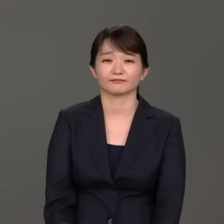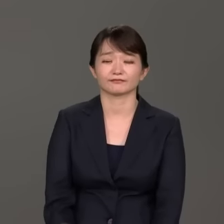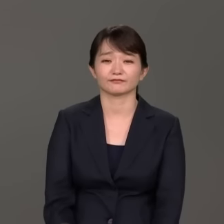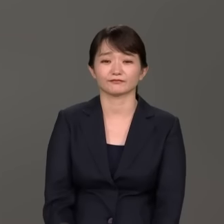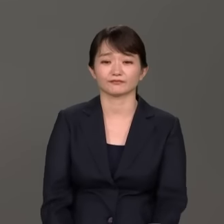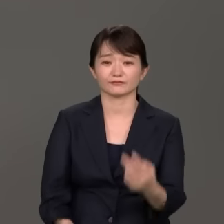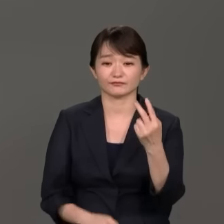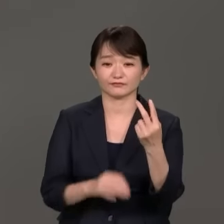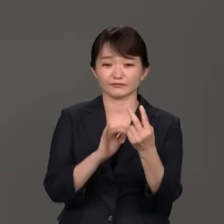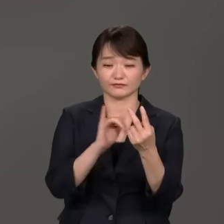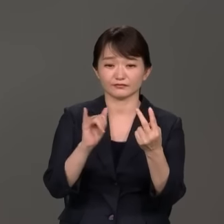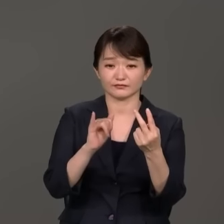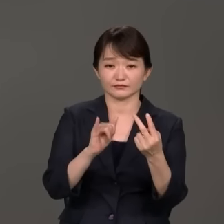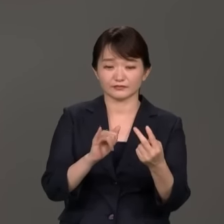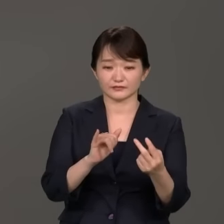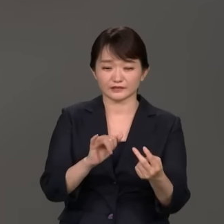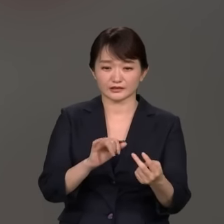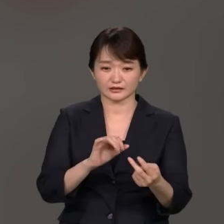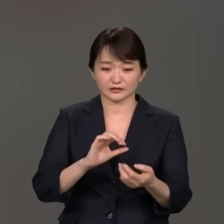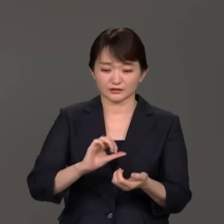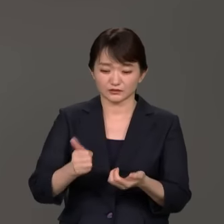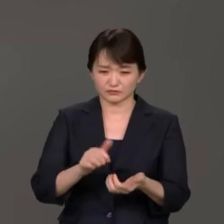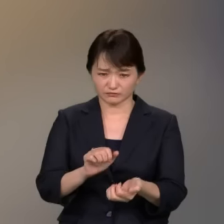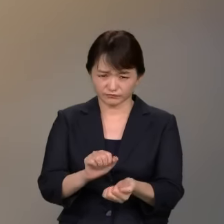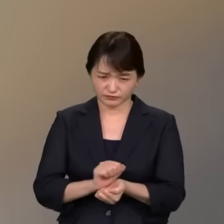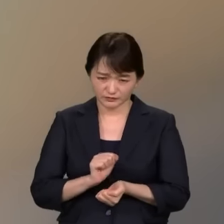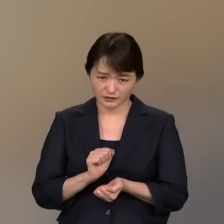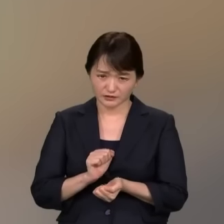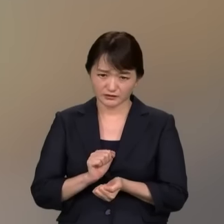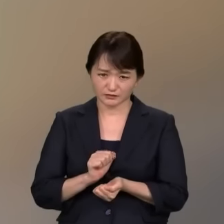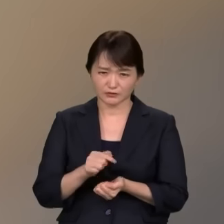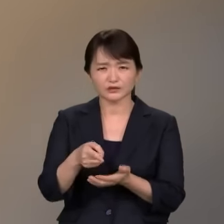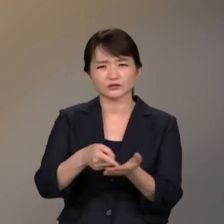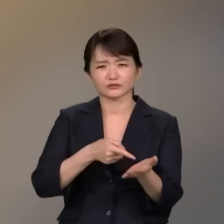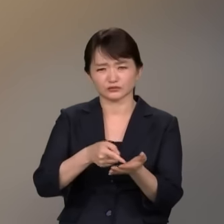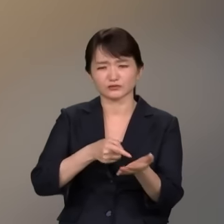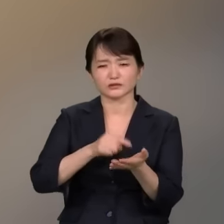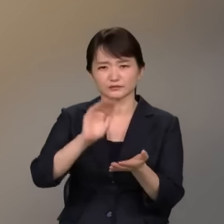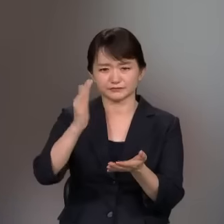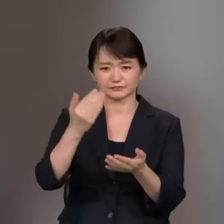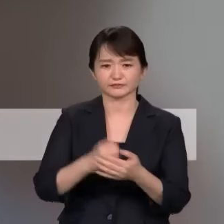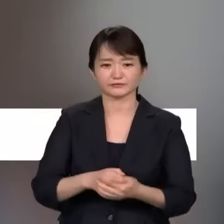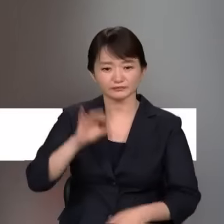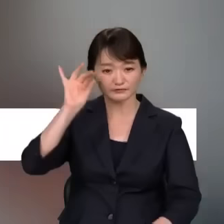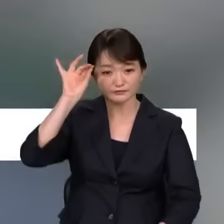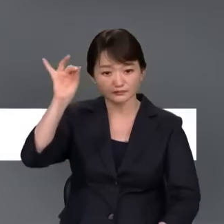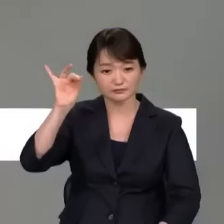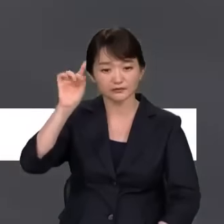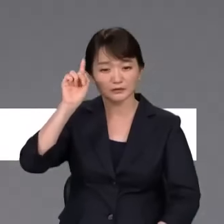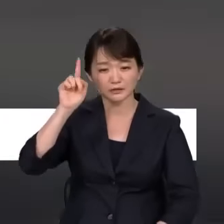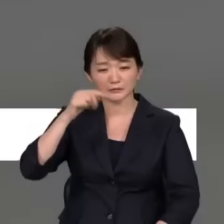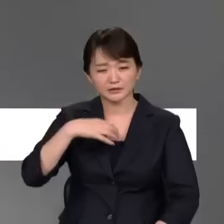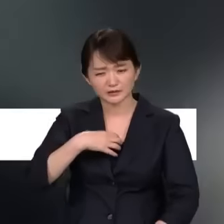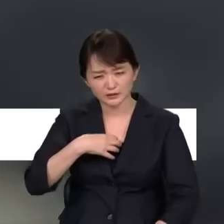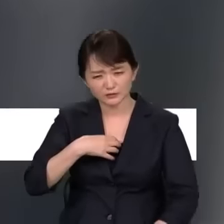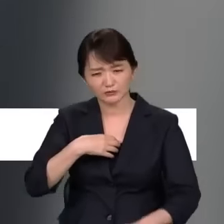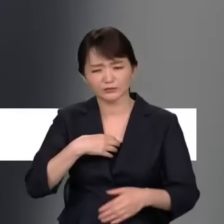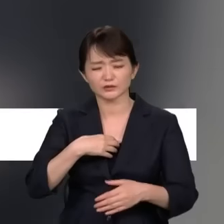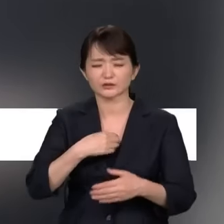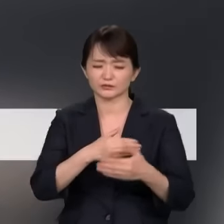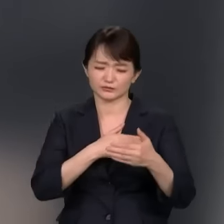둘 다 괴사성 장염과 기흉을 앓으면서 수술도 해야 했습니다. 100일까지는 매일이 고비고 불안정한 시기였던 것